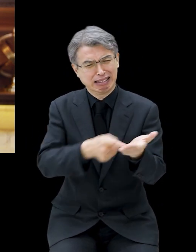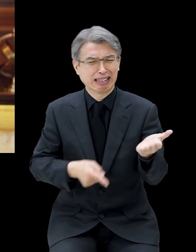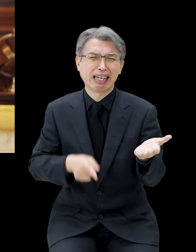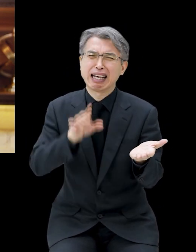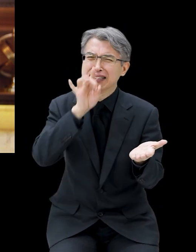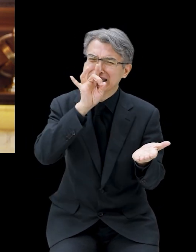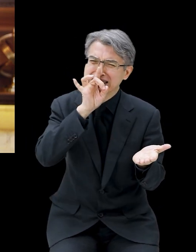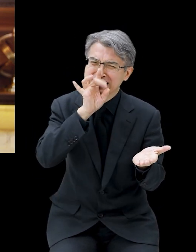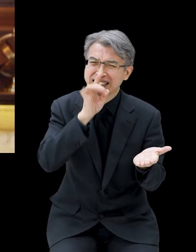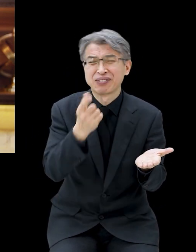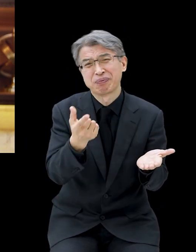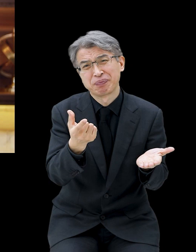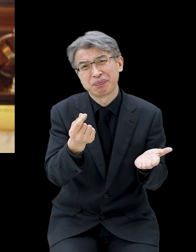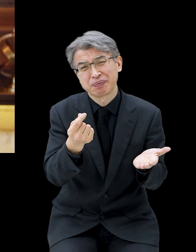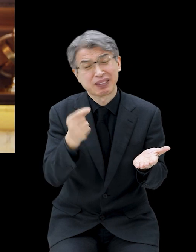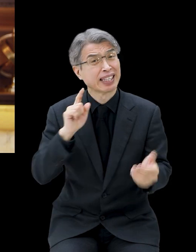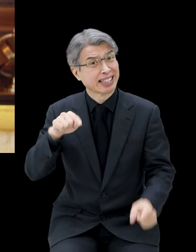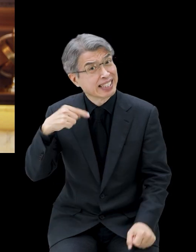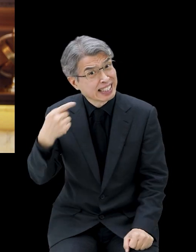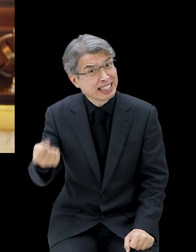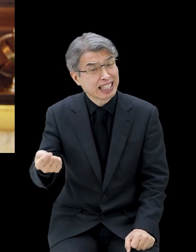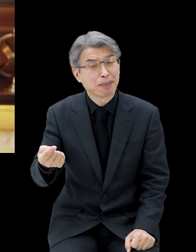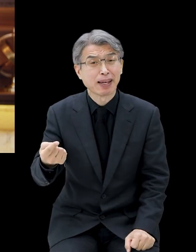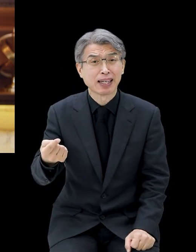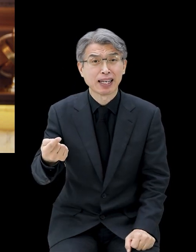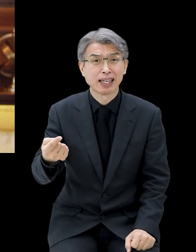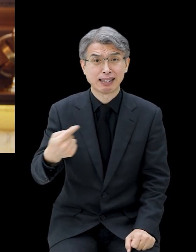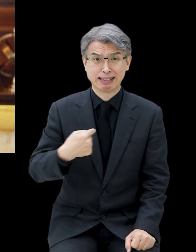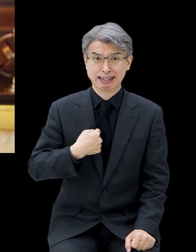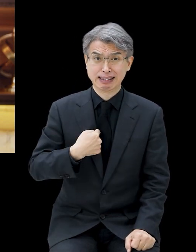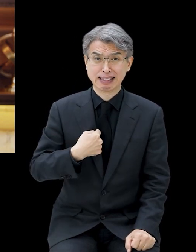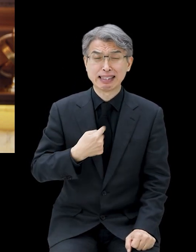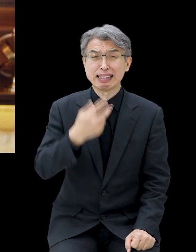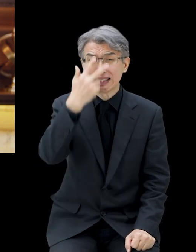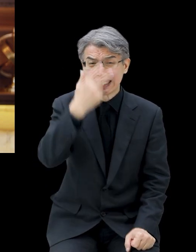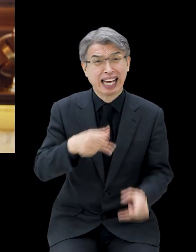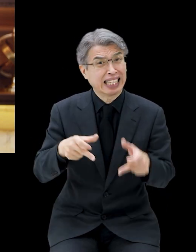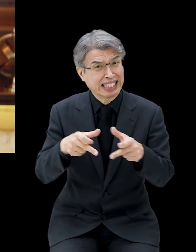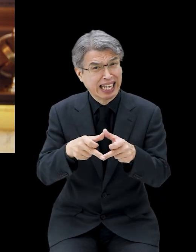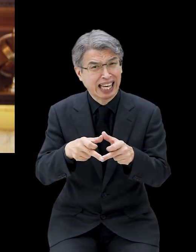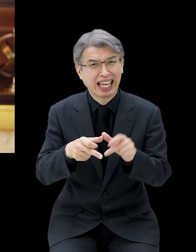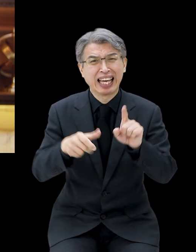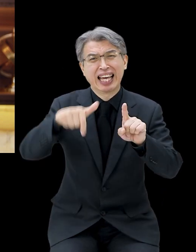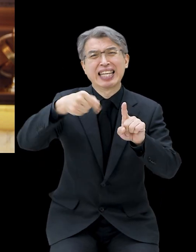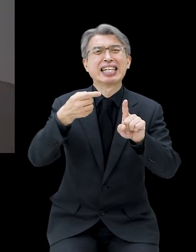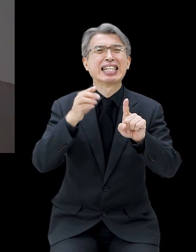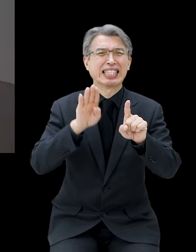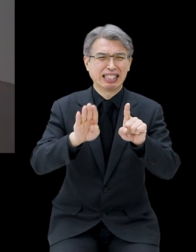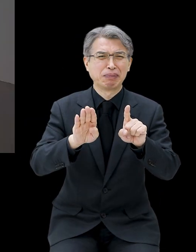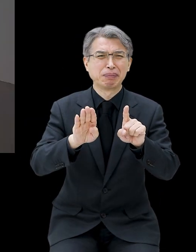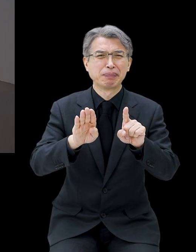개안수술을 못하게 되었습니다. 그 다음에 그런 후에 시각장애인 1급 판정을 받았습니다.